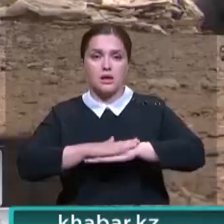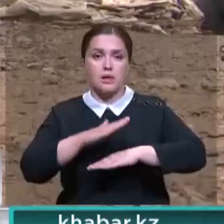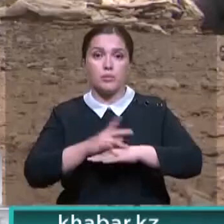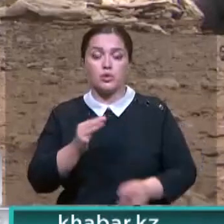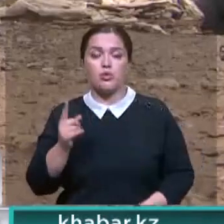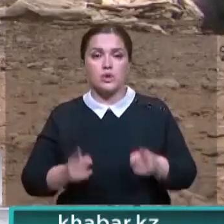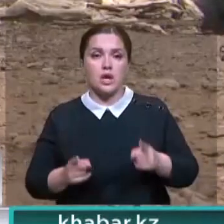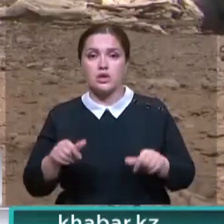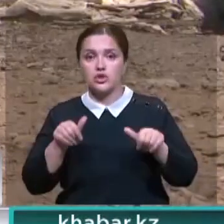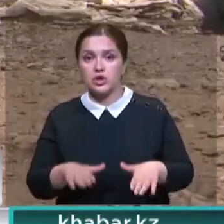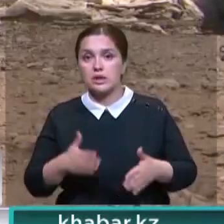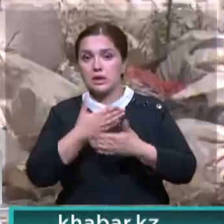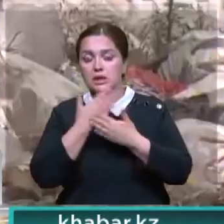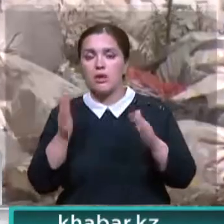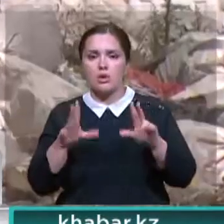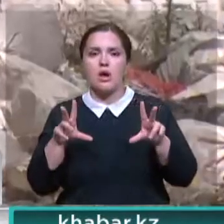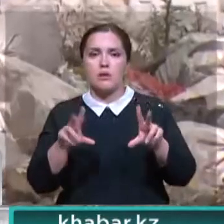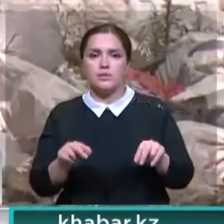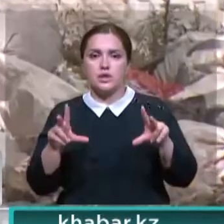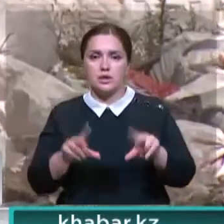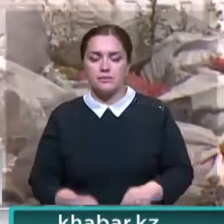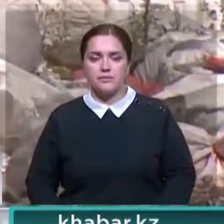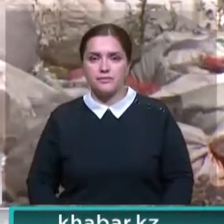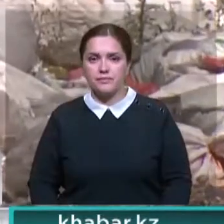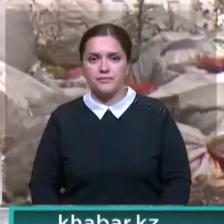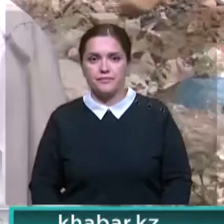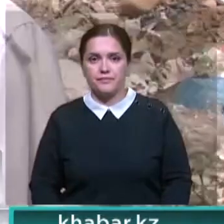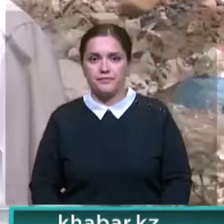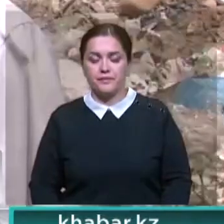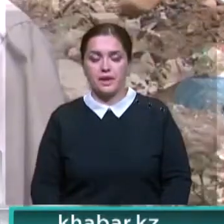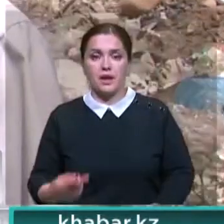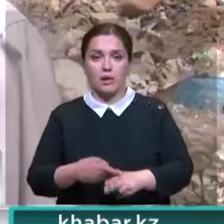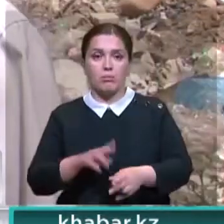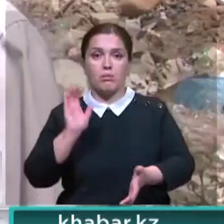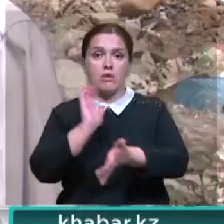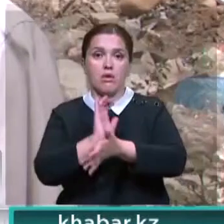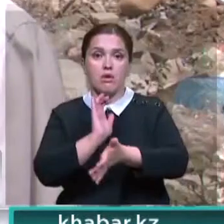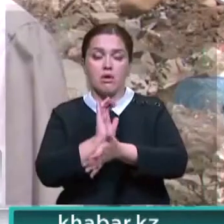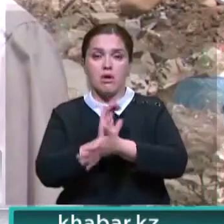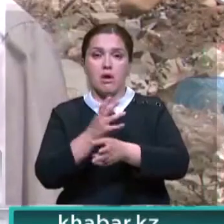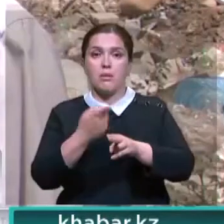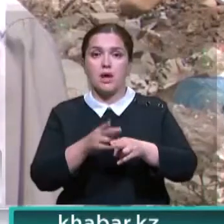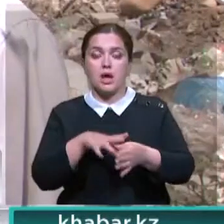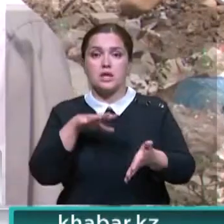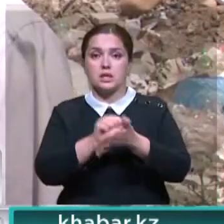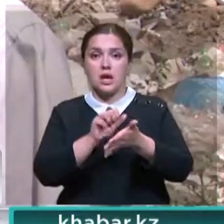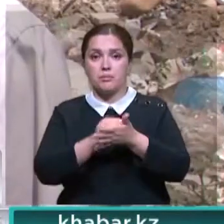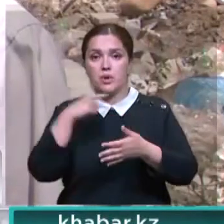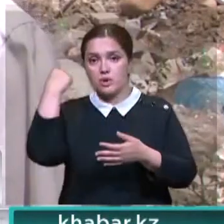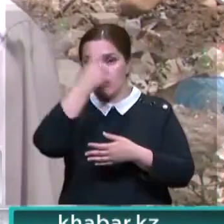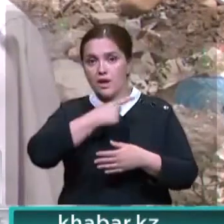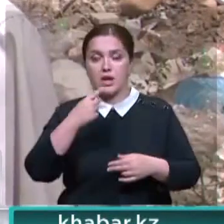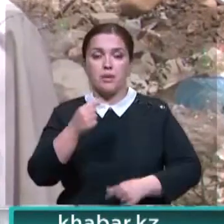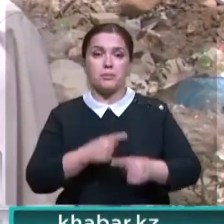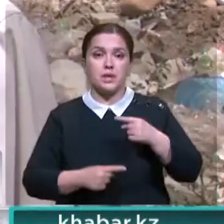реального решения проблемы нет. Одни обещания. Вывозом мусора в селах Тургень и Таутургень занимается индивидуальный